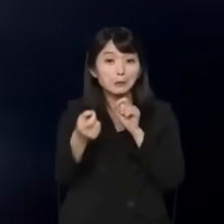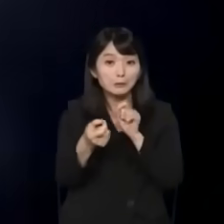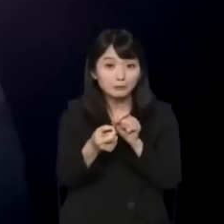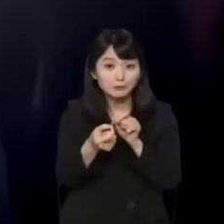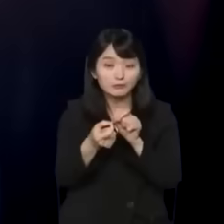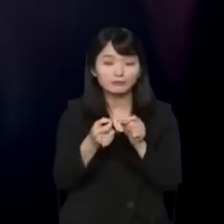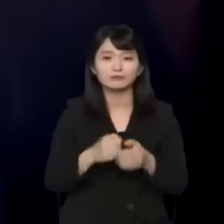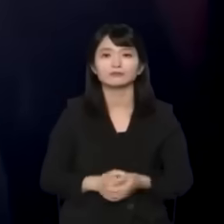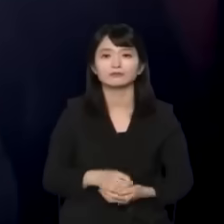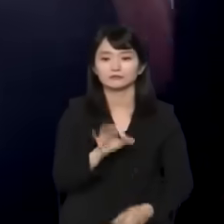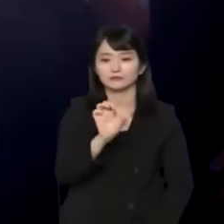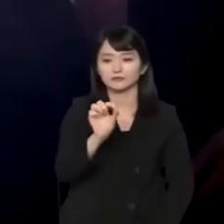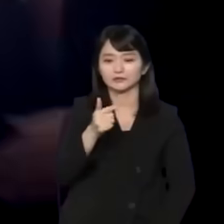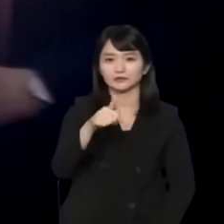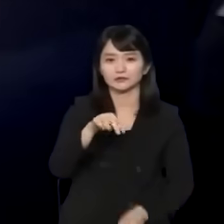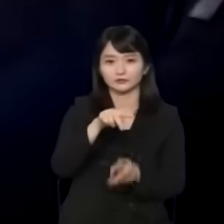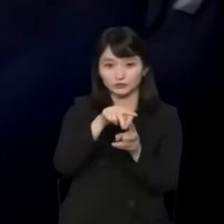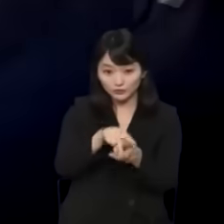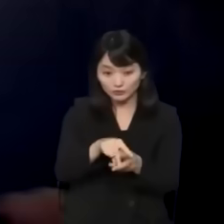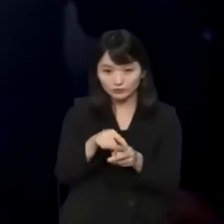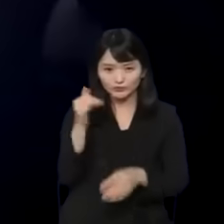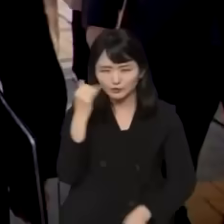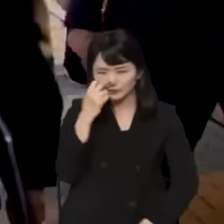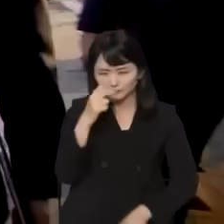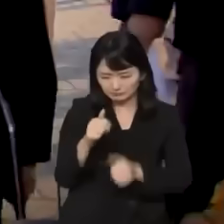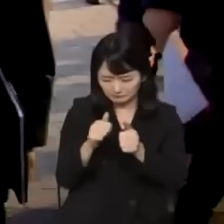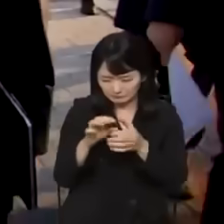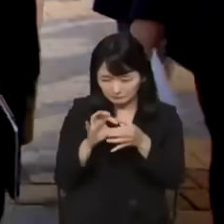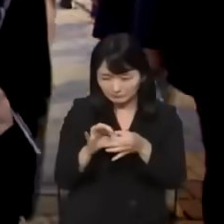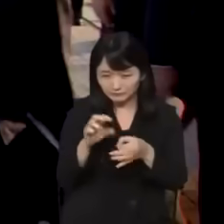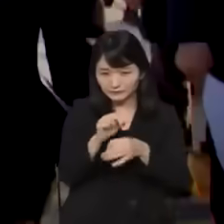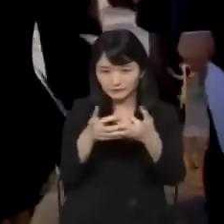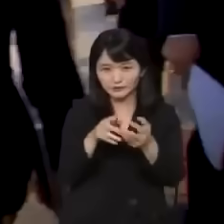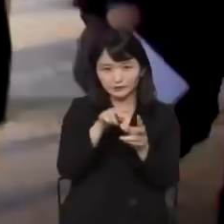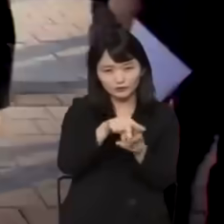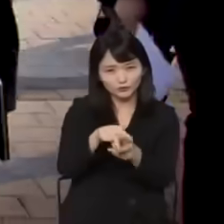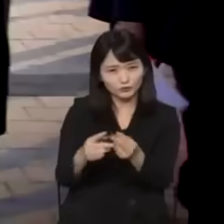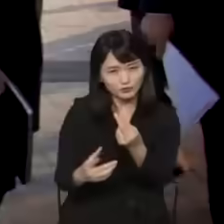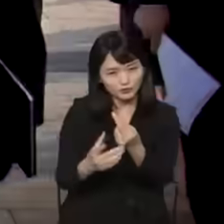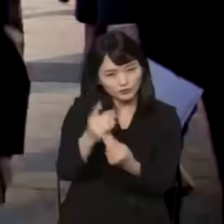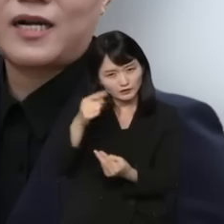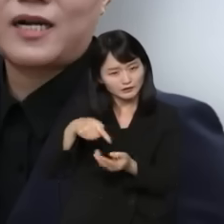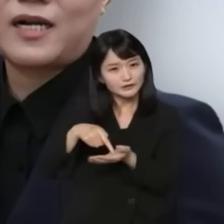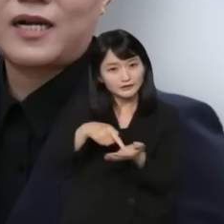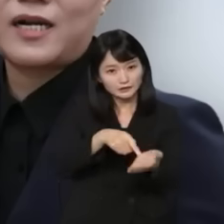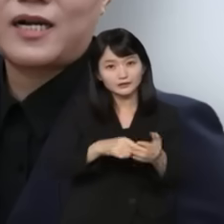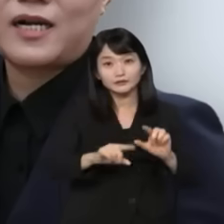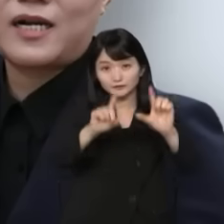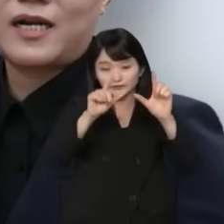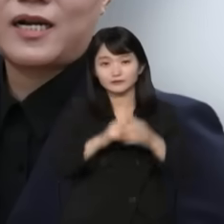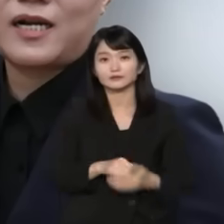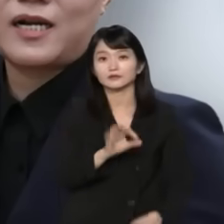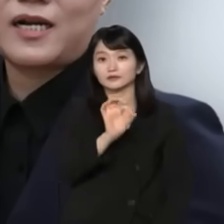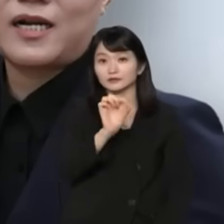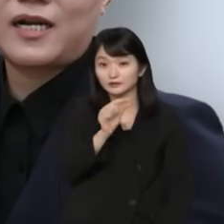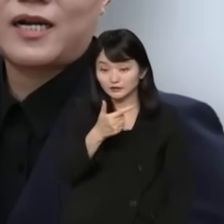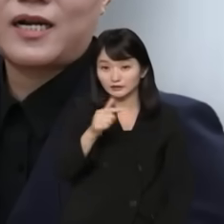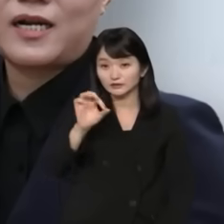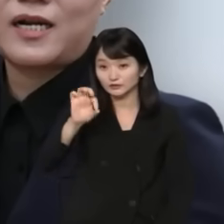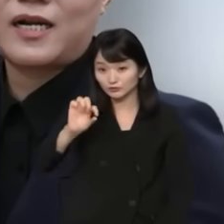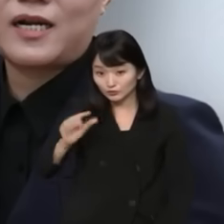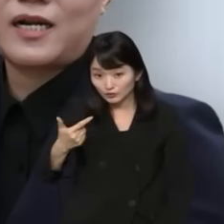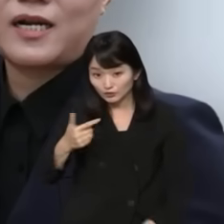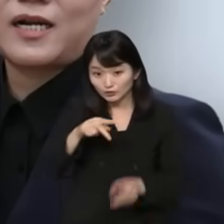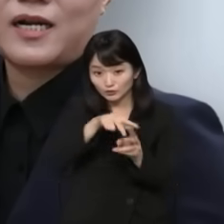시점이자 안철수 후보가 여론조사 경선을 토대로 야권 단일화를 제안한 날이기도 했습니다. 안철수하고 지금 윤석열하고